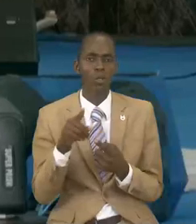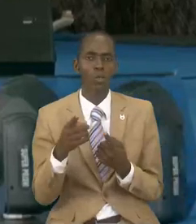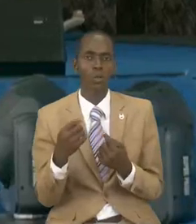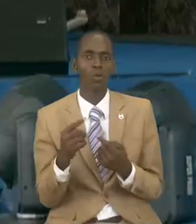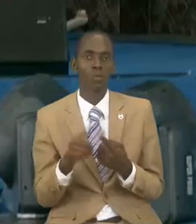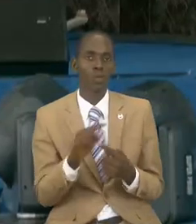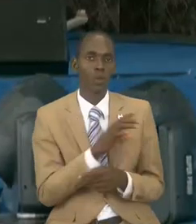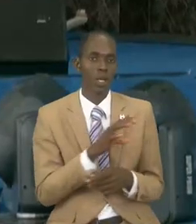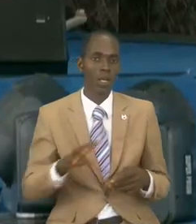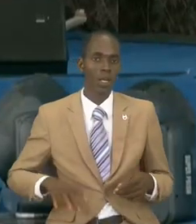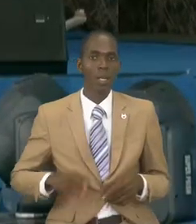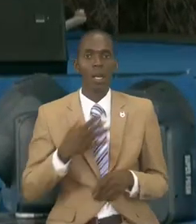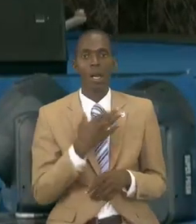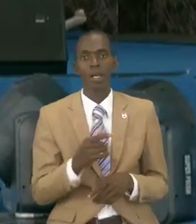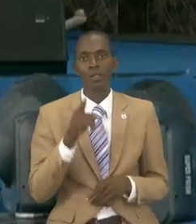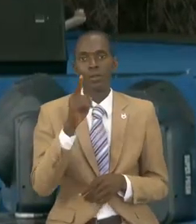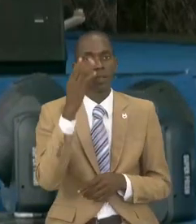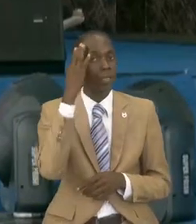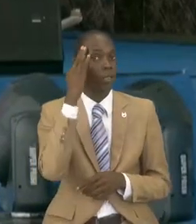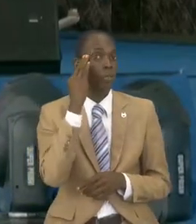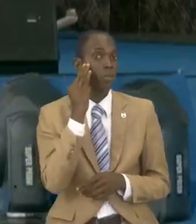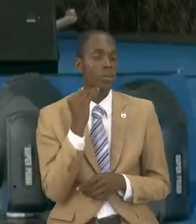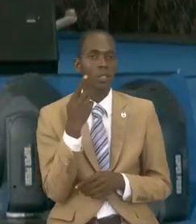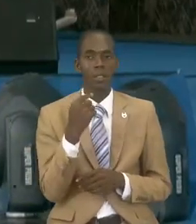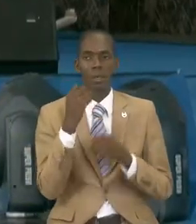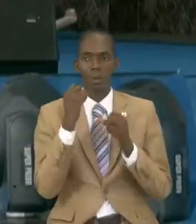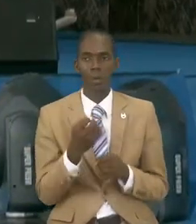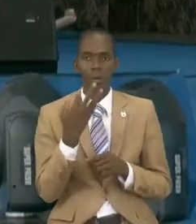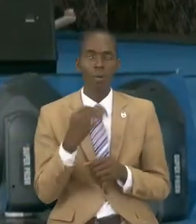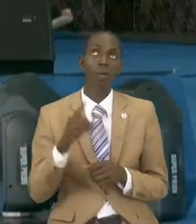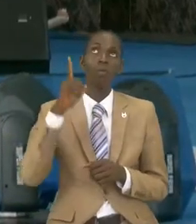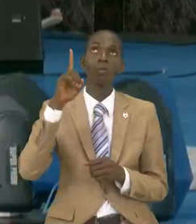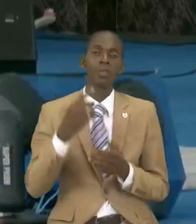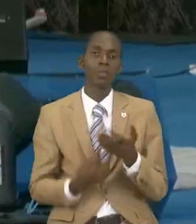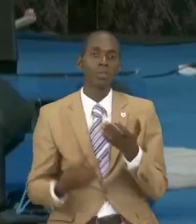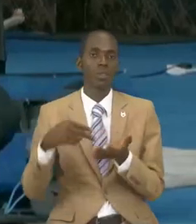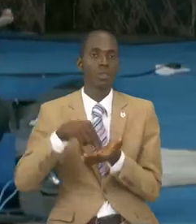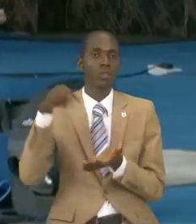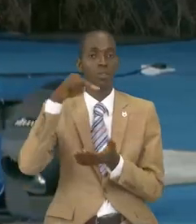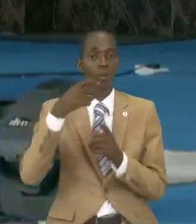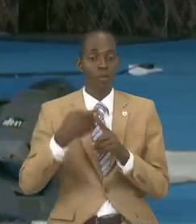Christ et tu expérimentes la puissance de sa résurrection,